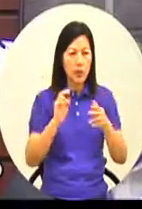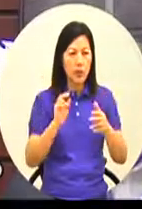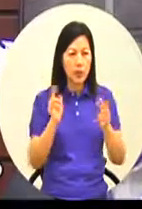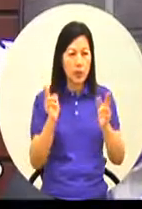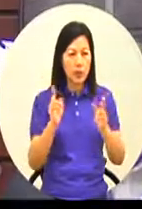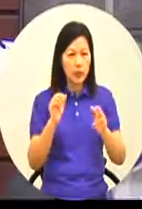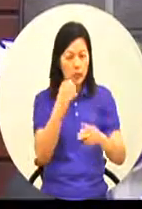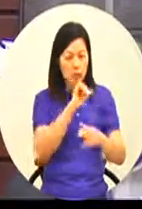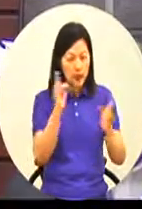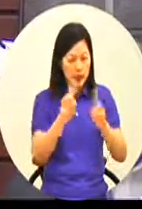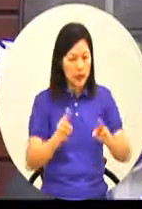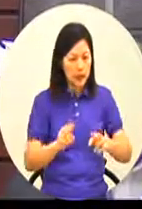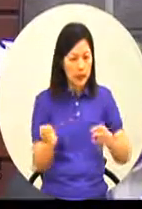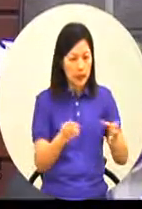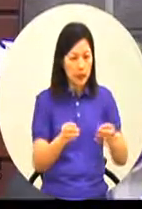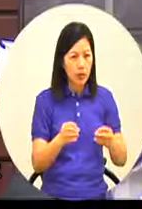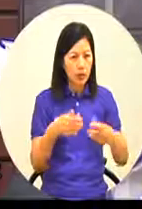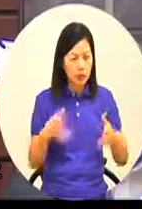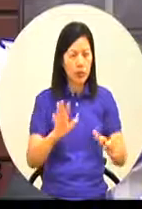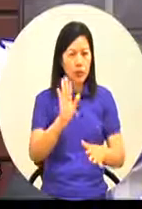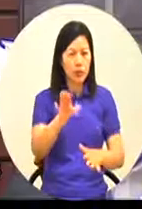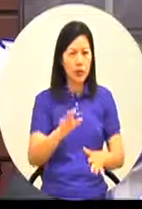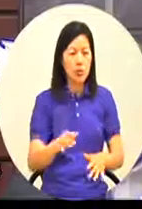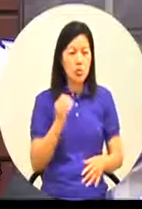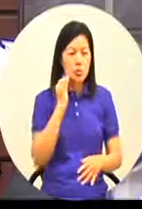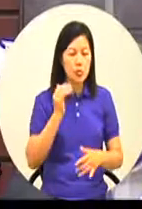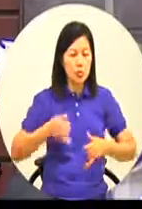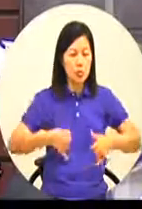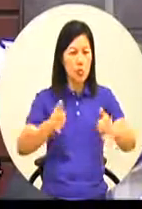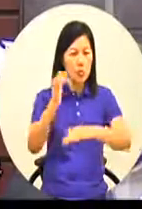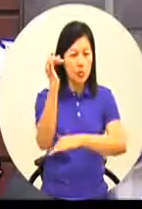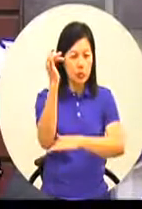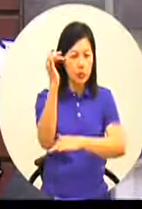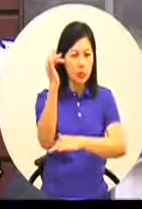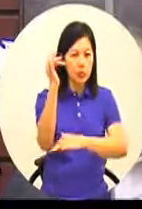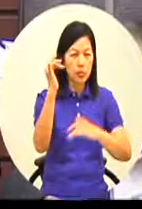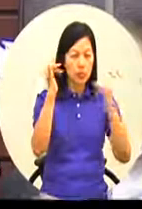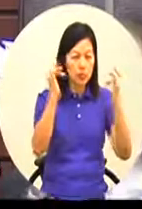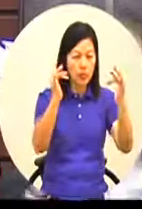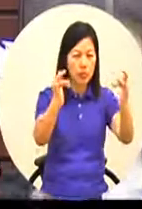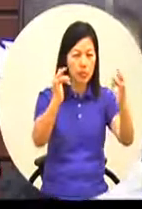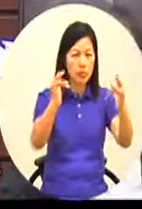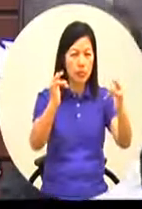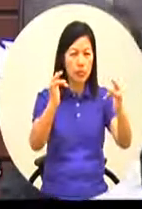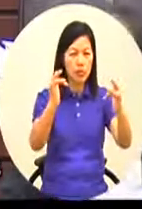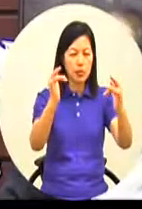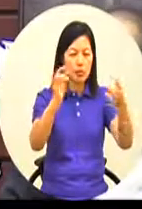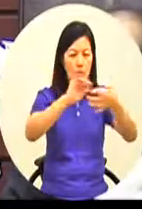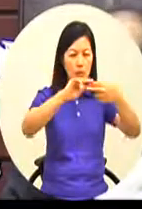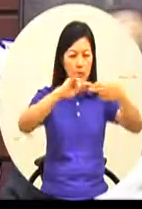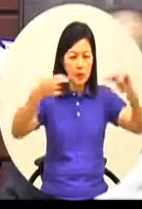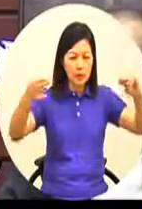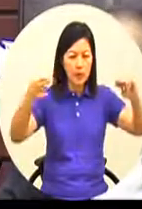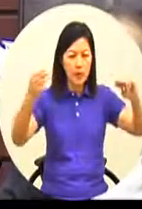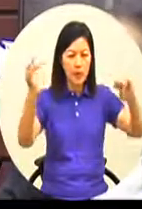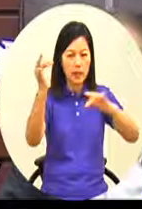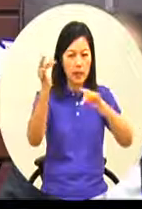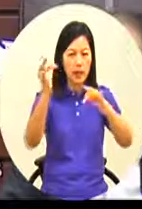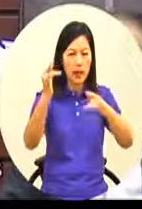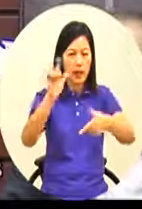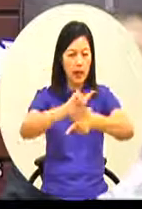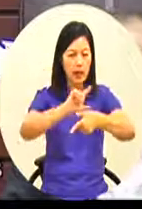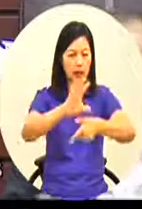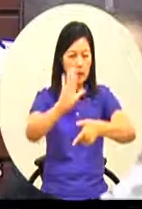议，有关说只要说我们的路树可能会踏及到台电的缆线，我们马上要做强